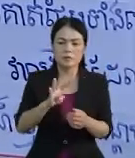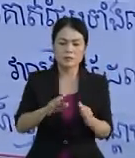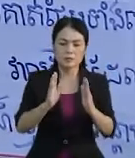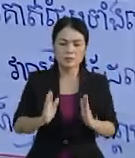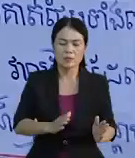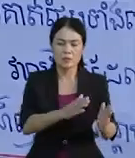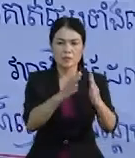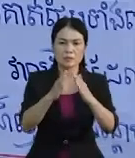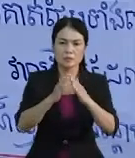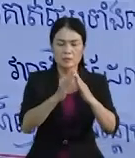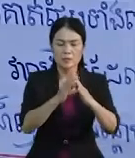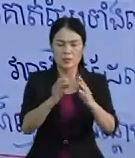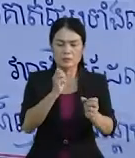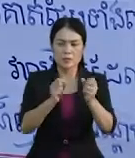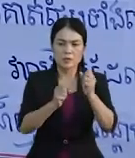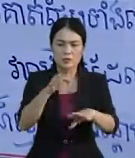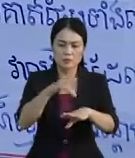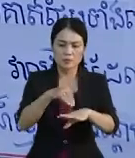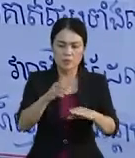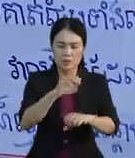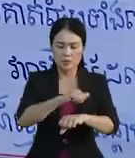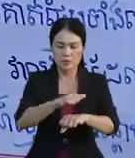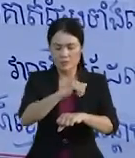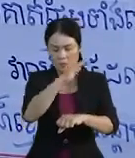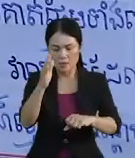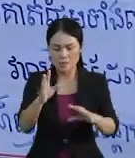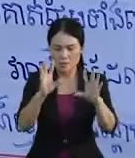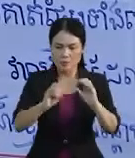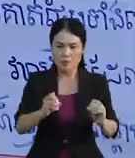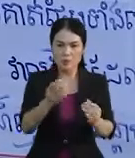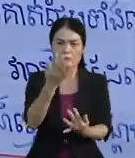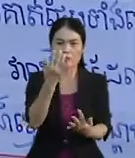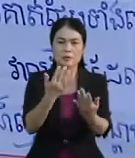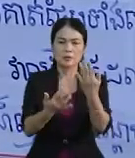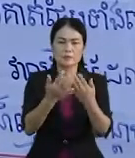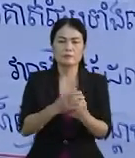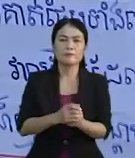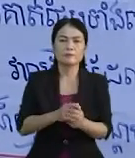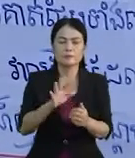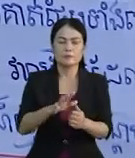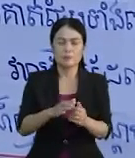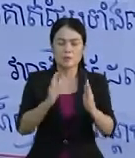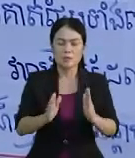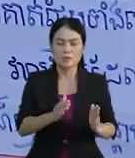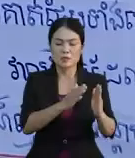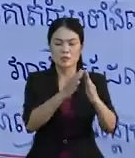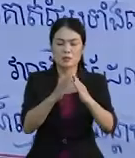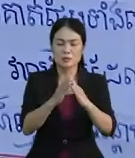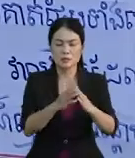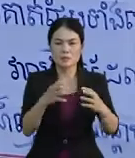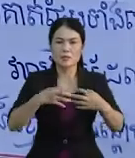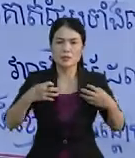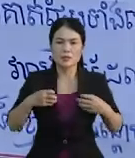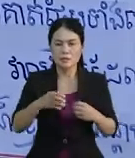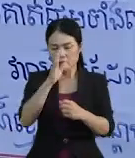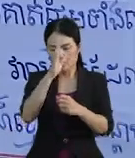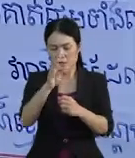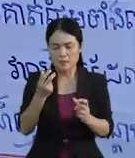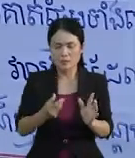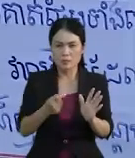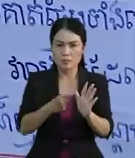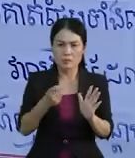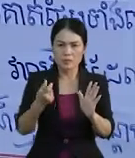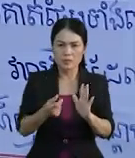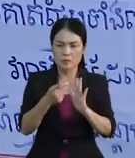ភូមិនាំគ្នារត់ឡើងមកលើភ្នំដើម្បីពន្លត់ភ្លើងទី5អ្នកភូមិនាំគ្នាខឹងនឹងជីតា